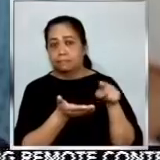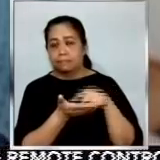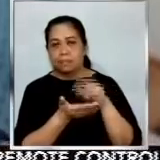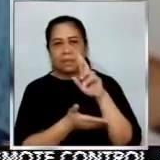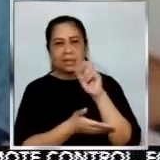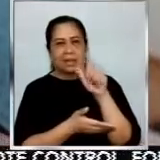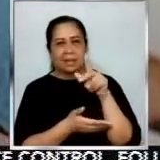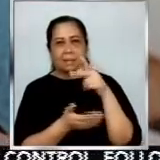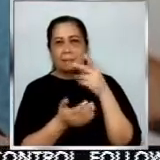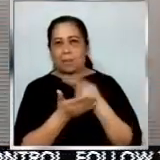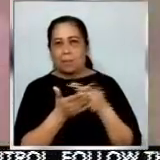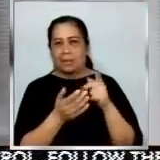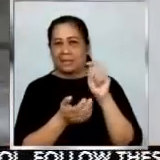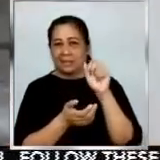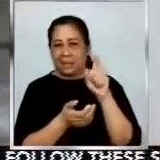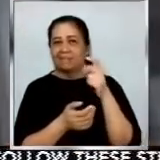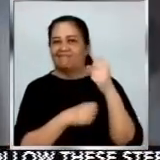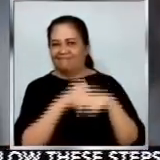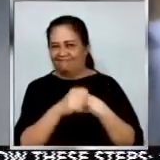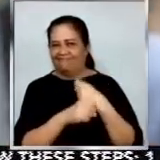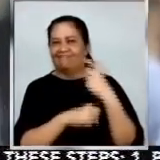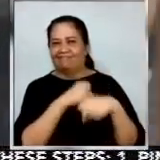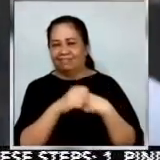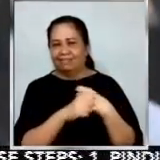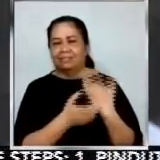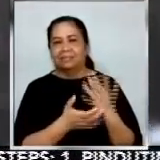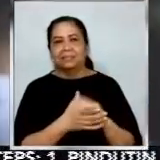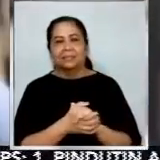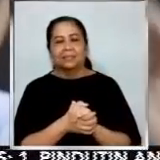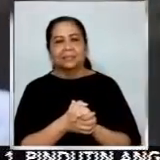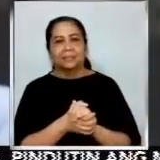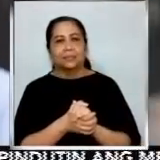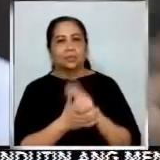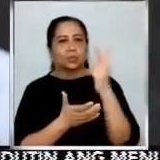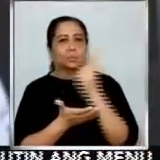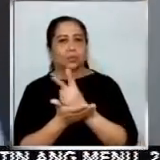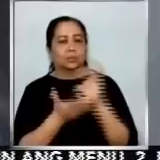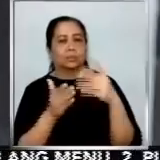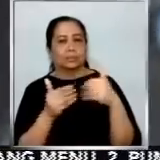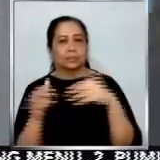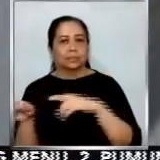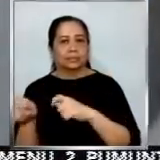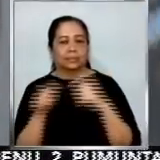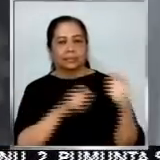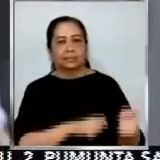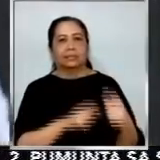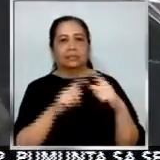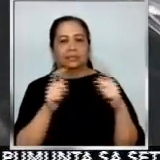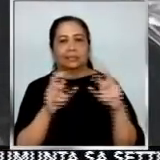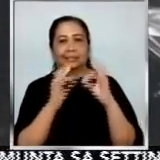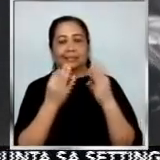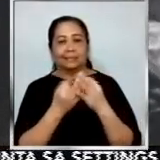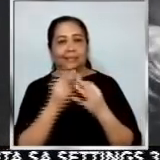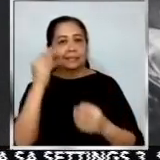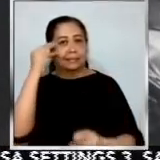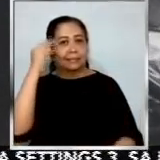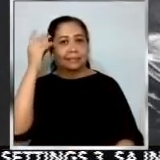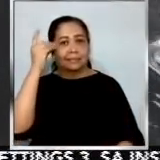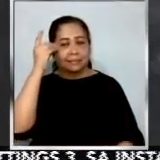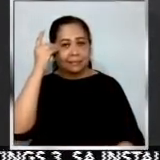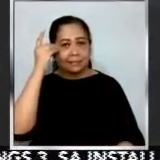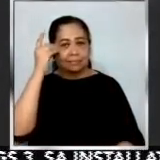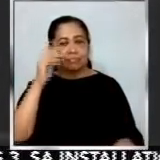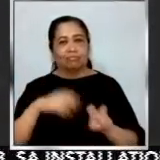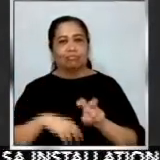tax every year po yan. Dalawang linggo bago lumipat ng tirahan ng pamilya ni Mikael Daez, itinur niya at